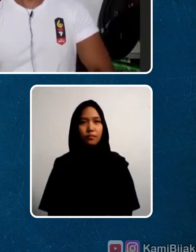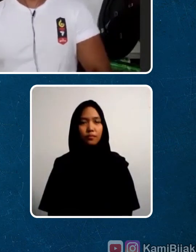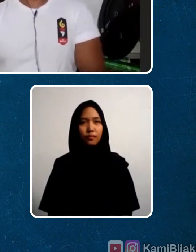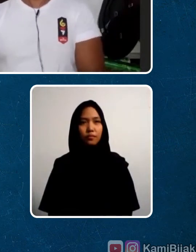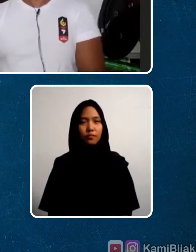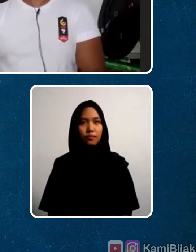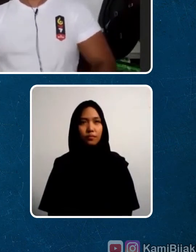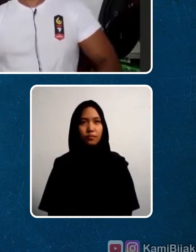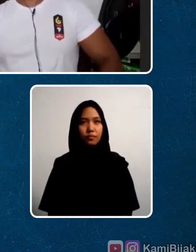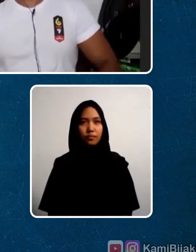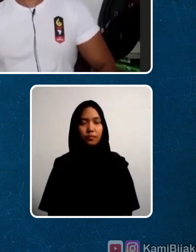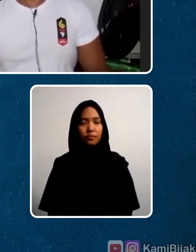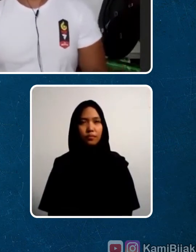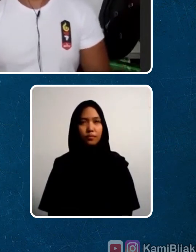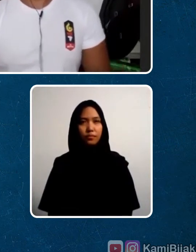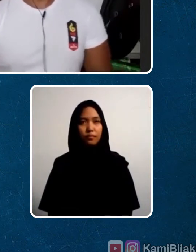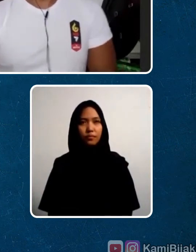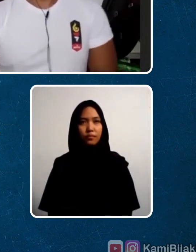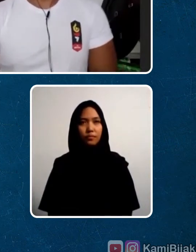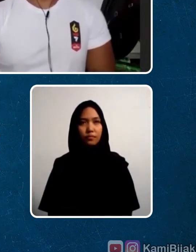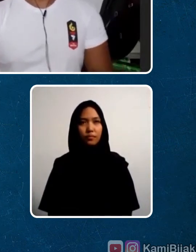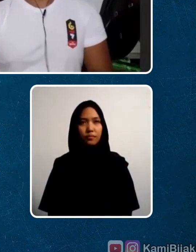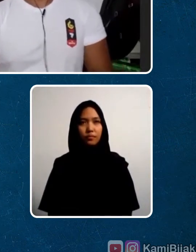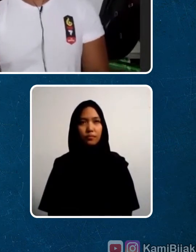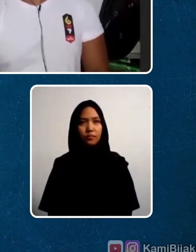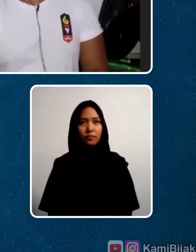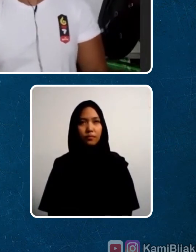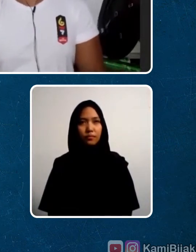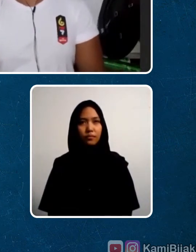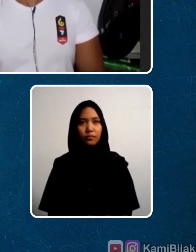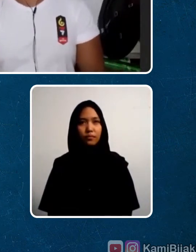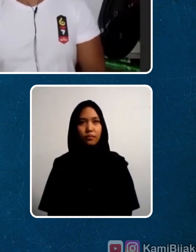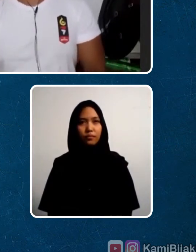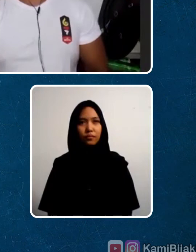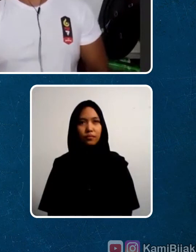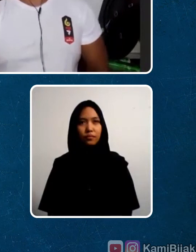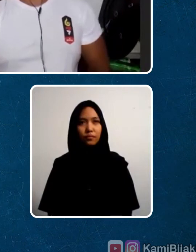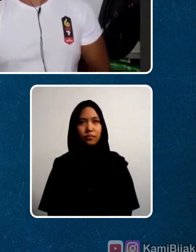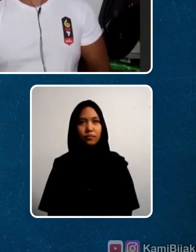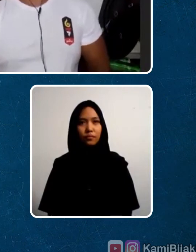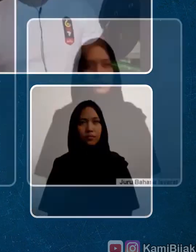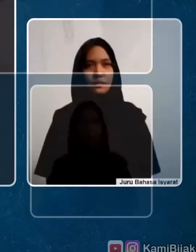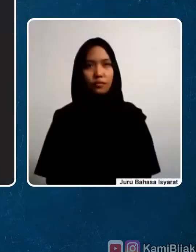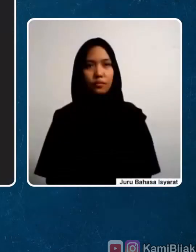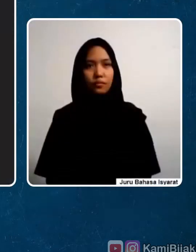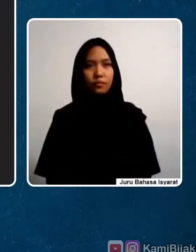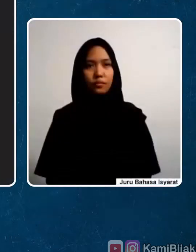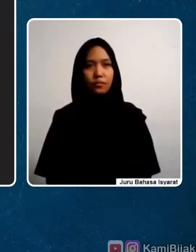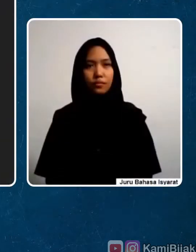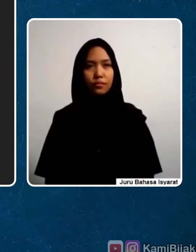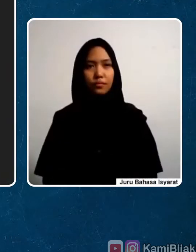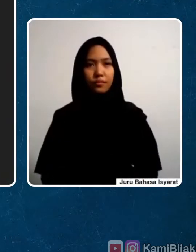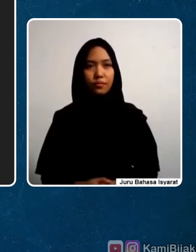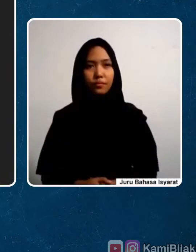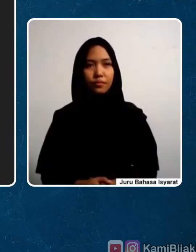Pertanyaannya, selamat sore Mas. Mau tanya bagaimana sih cara masuk ke KLNB?